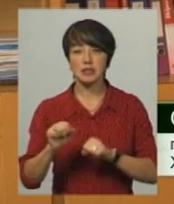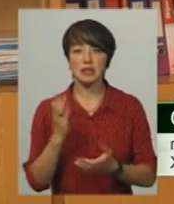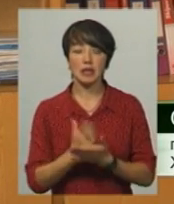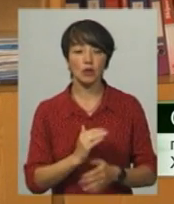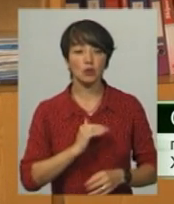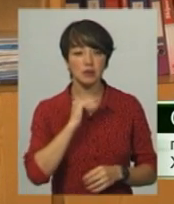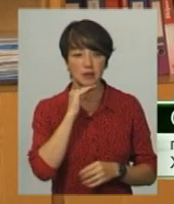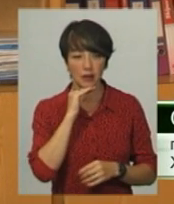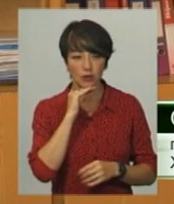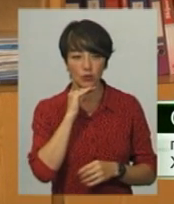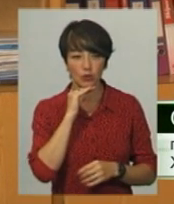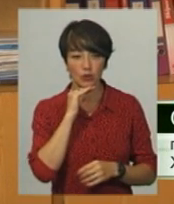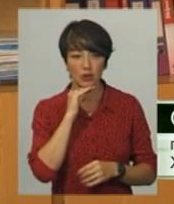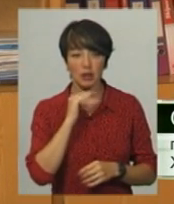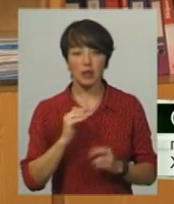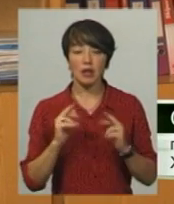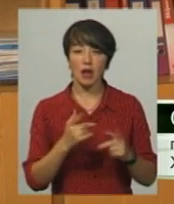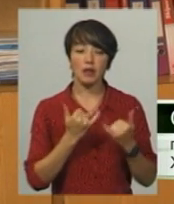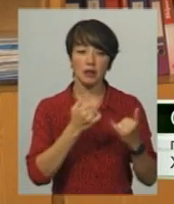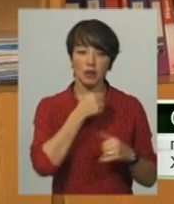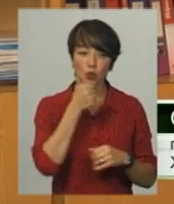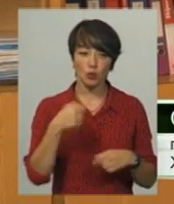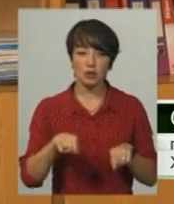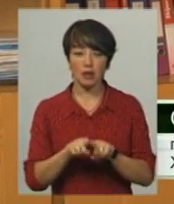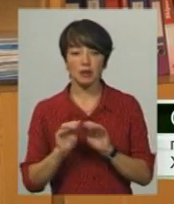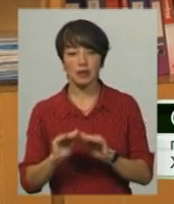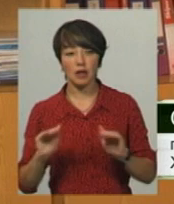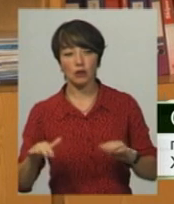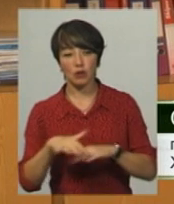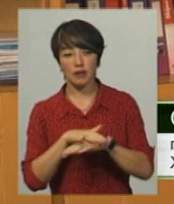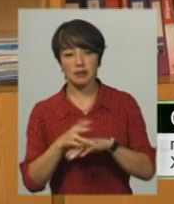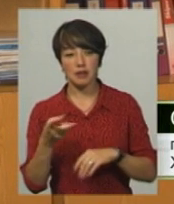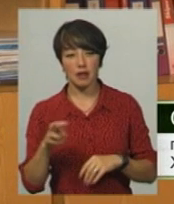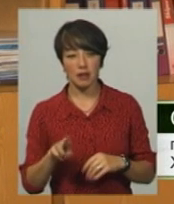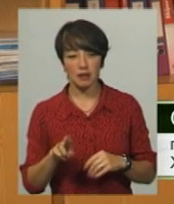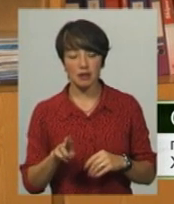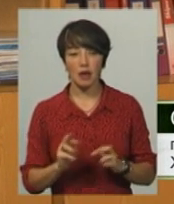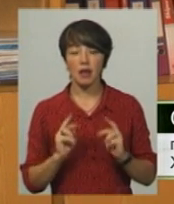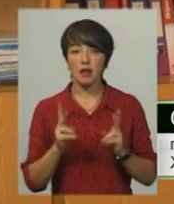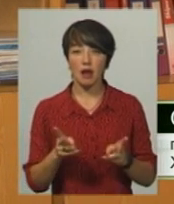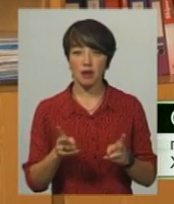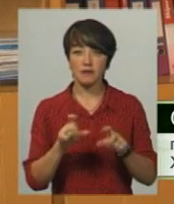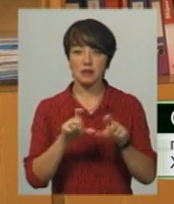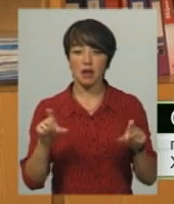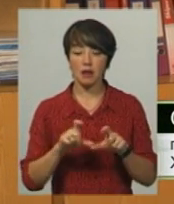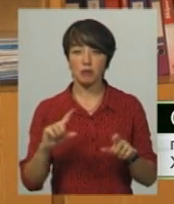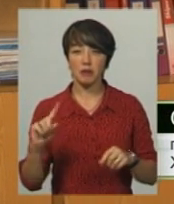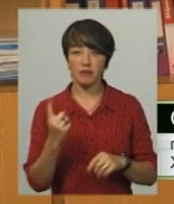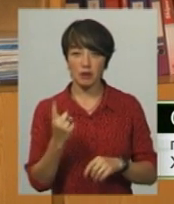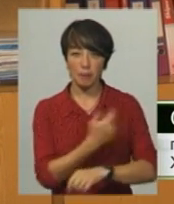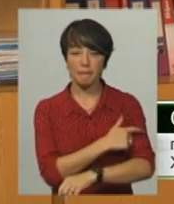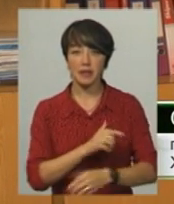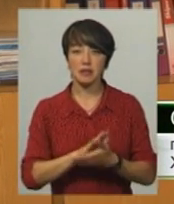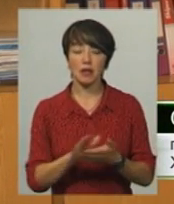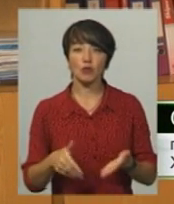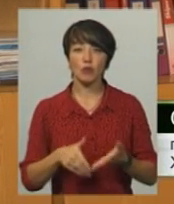достатньо, як для дорослого, так і для дитячого населення, як в закладах первинної